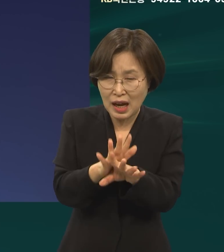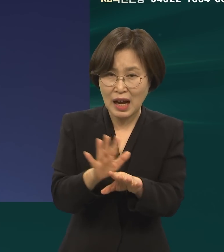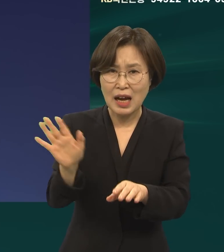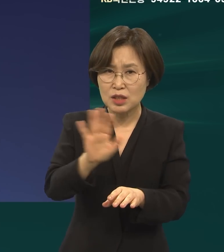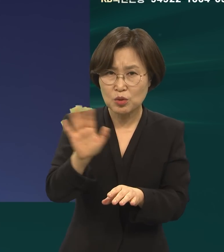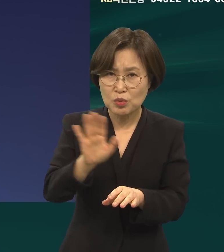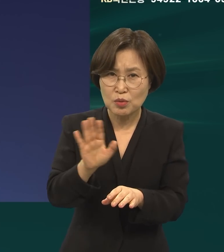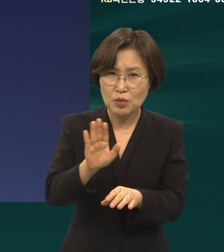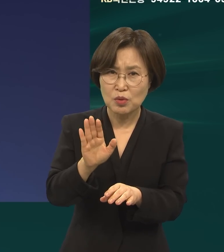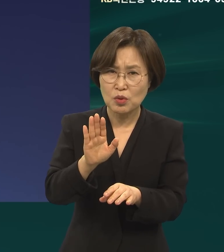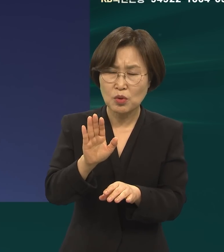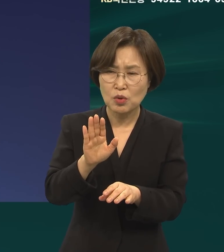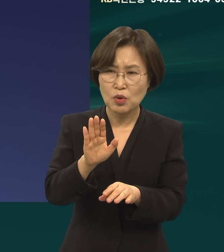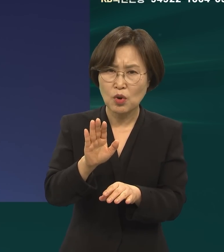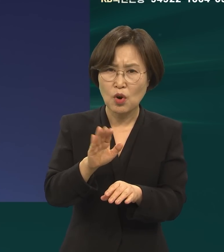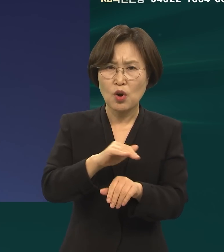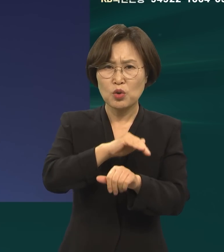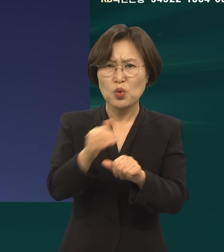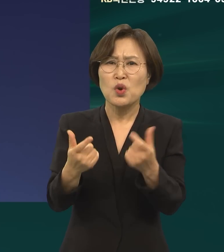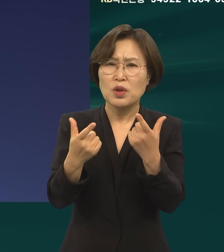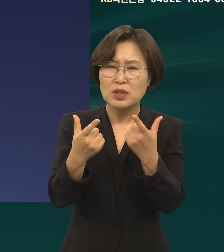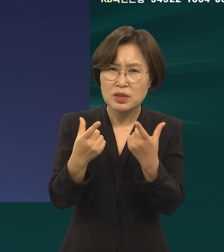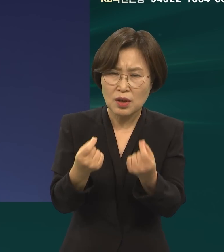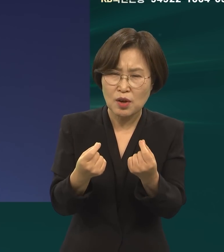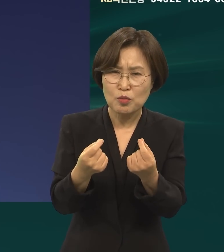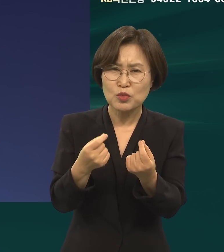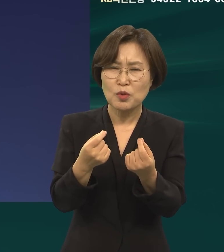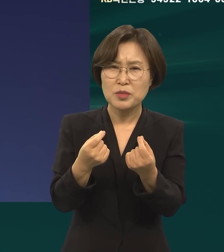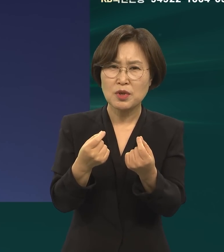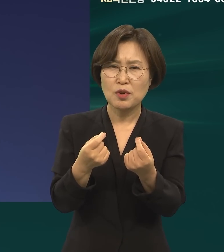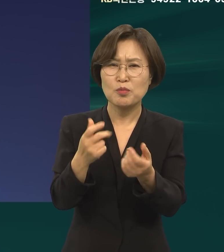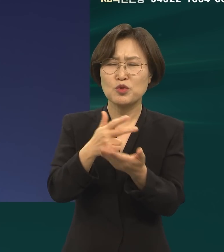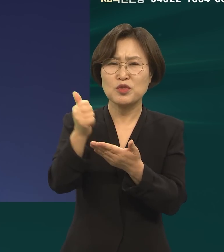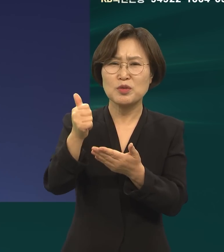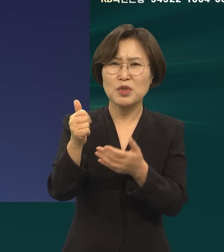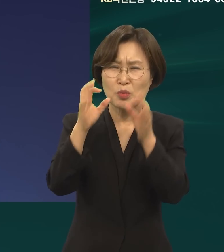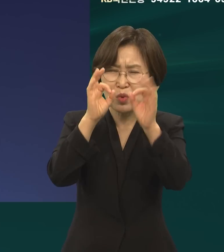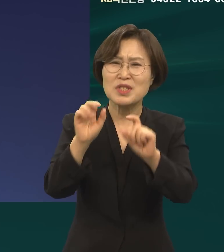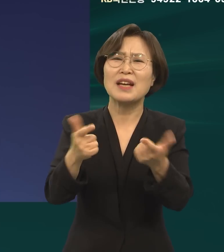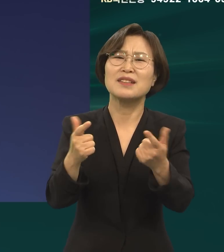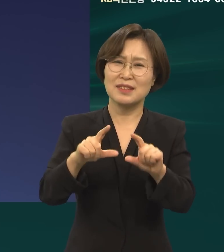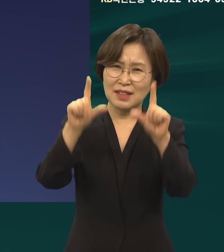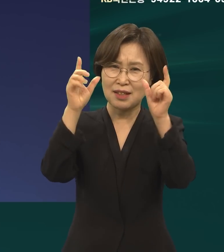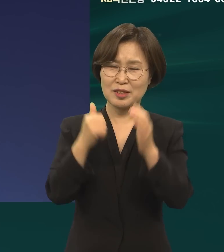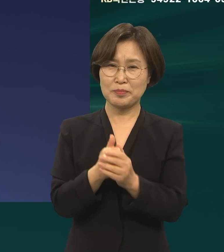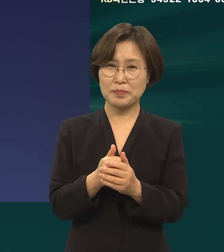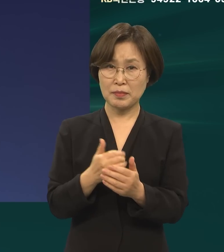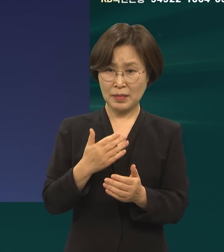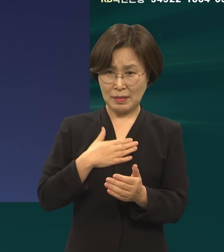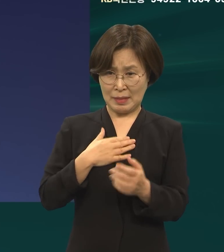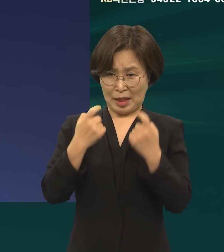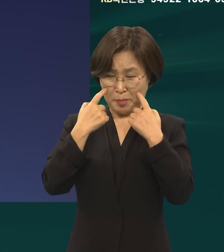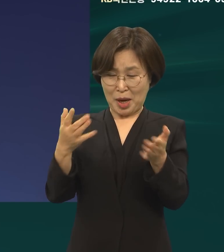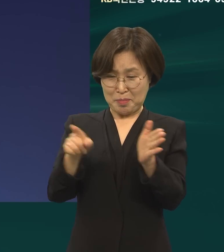들거나 발휘되지 않는 날이 토요일입니다. 한번 물어볼게요. 내가 믿음이 분명히